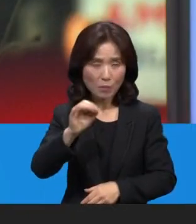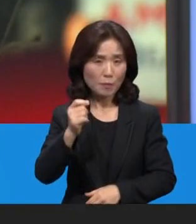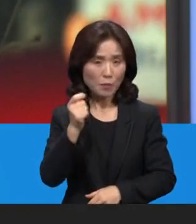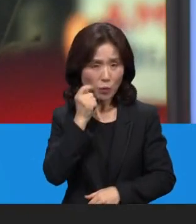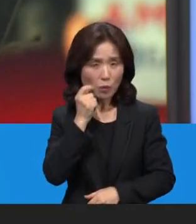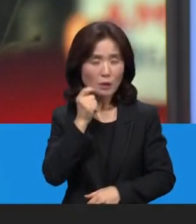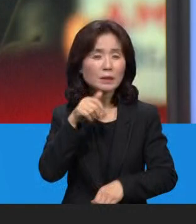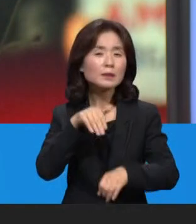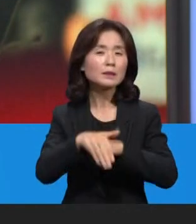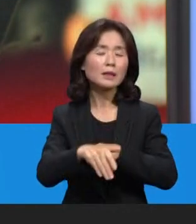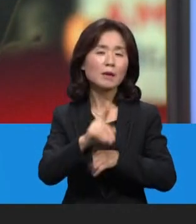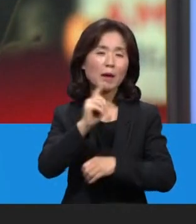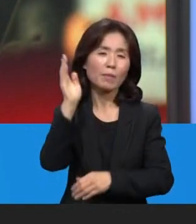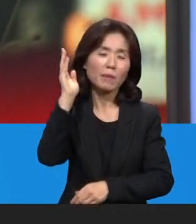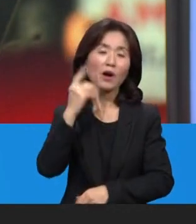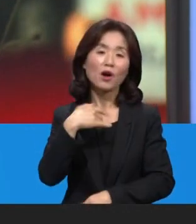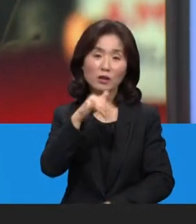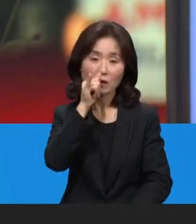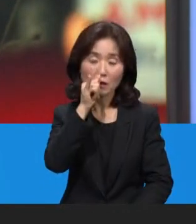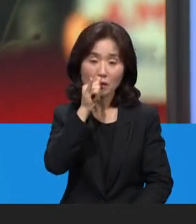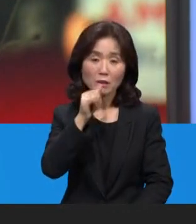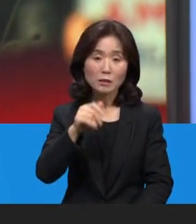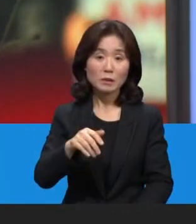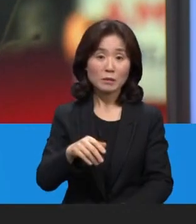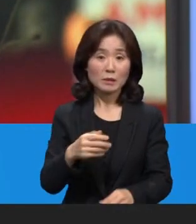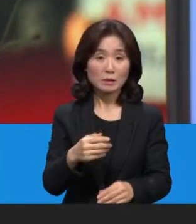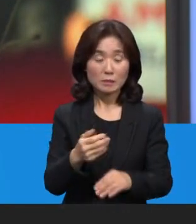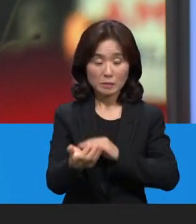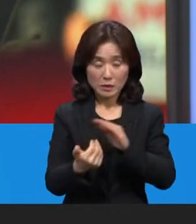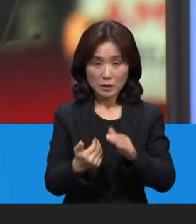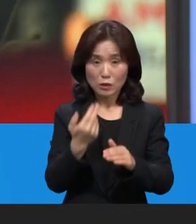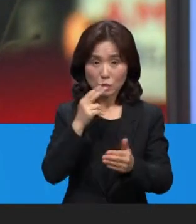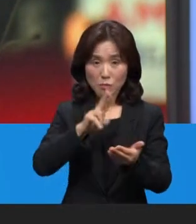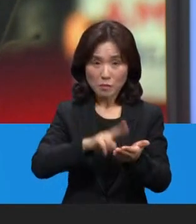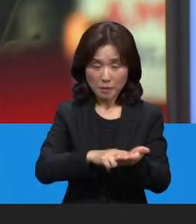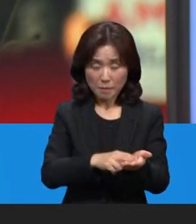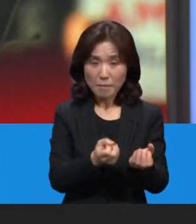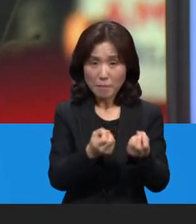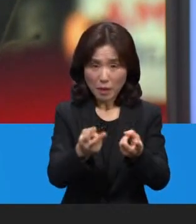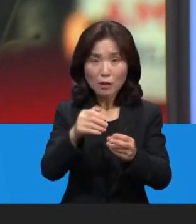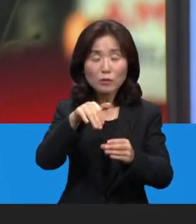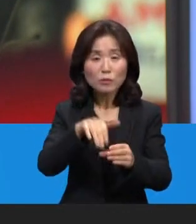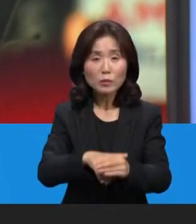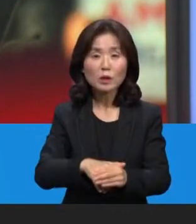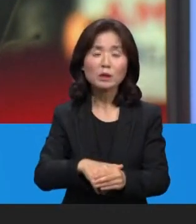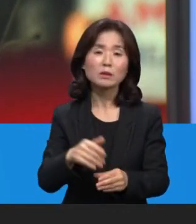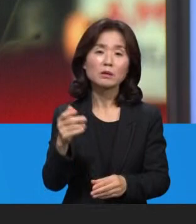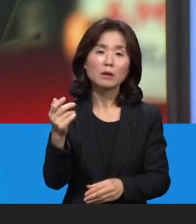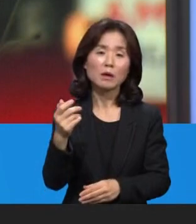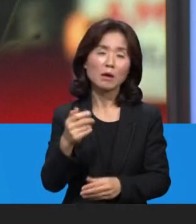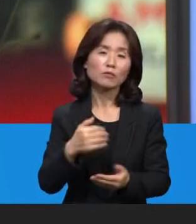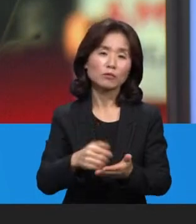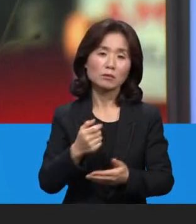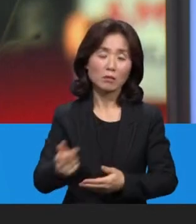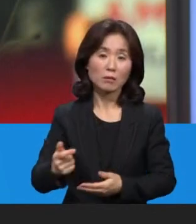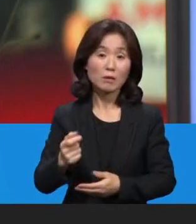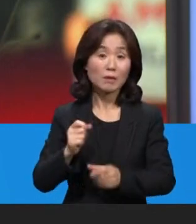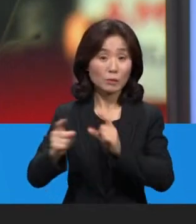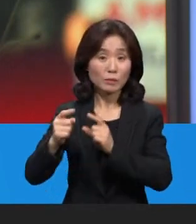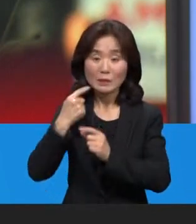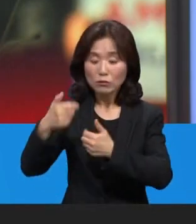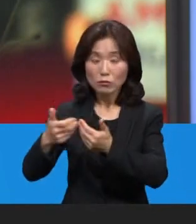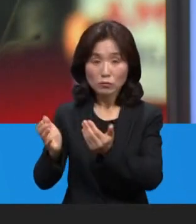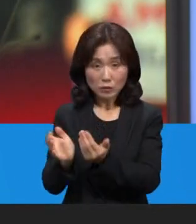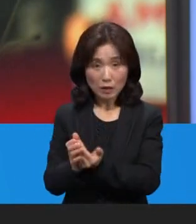했기 때문인데요. 네. 이번에 사전 우편 투표만 6천만 표에 달합니다. 보통 민주당 성향 유권자들이 우편 투표를